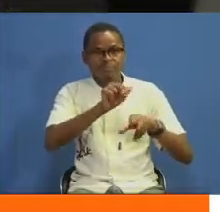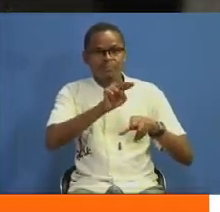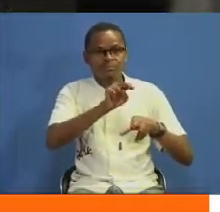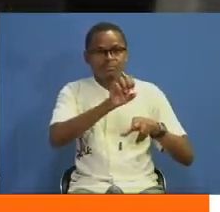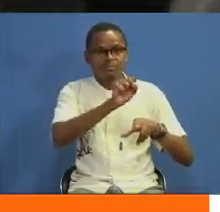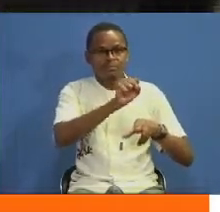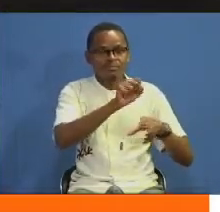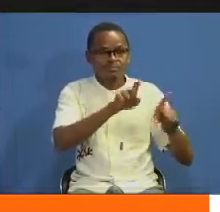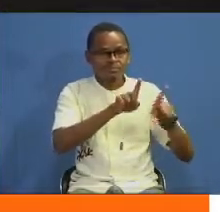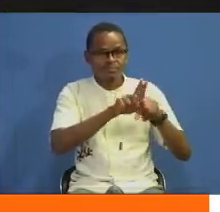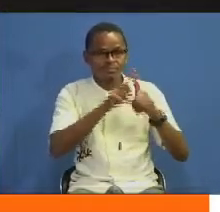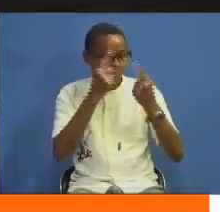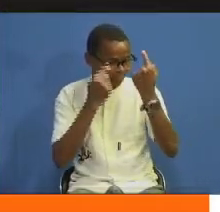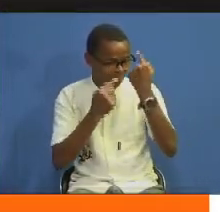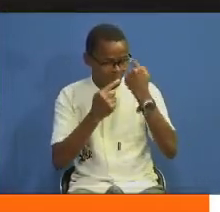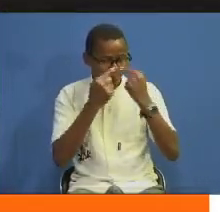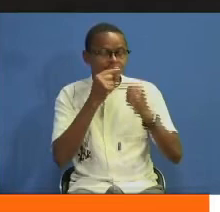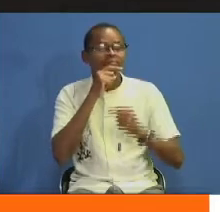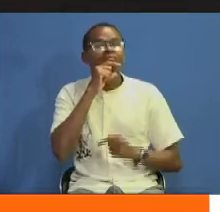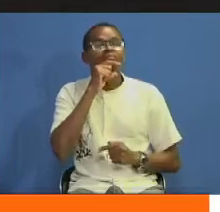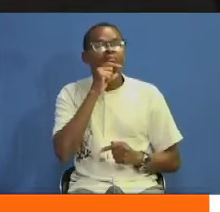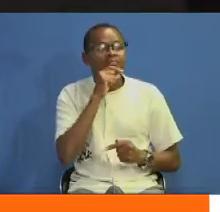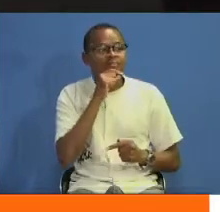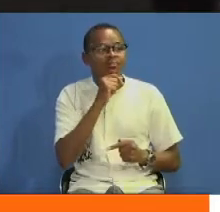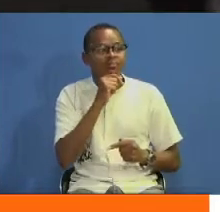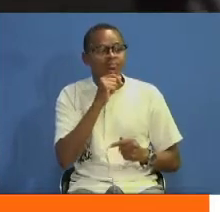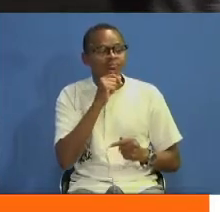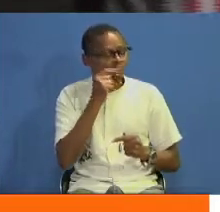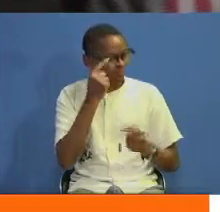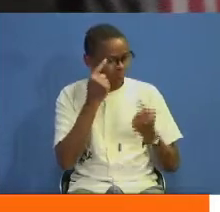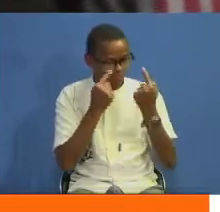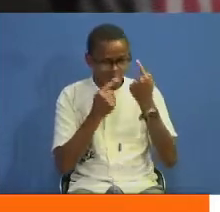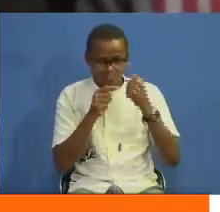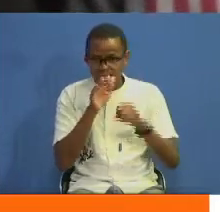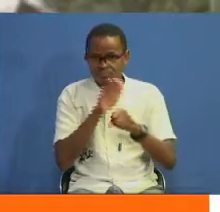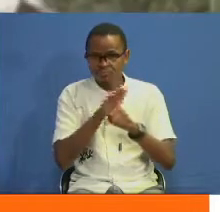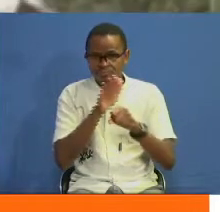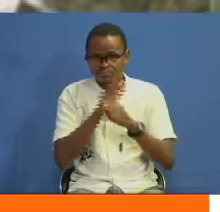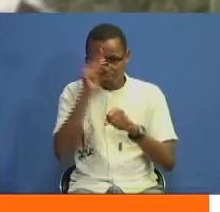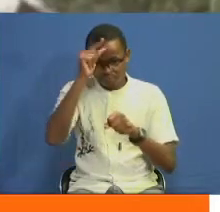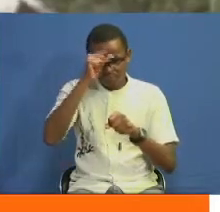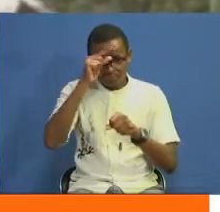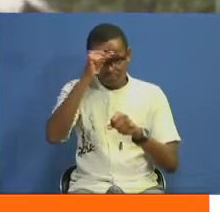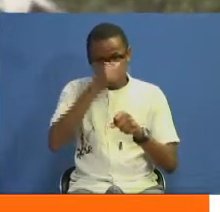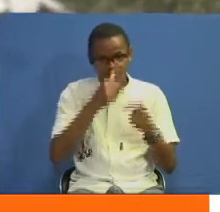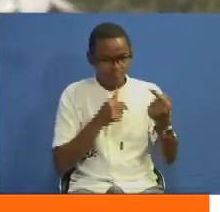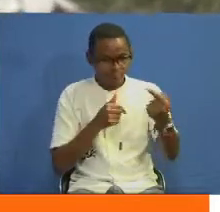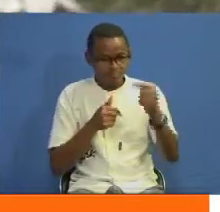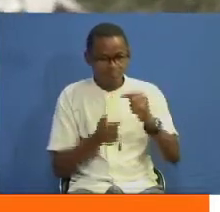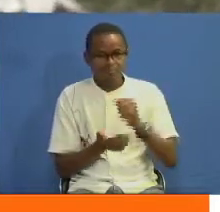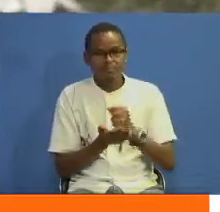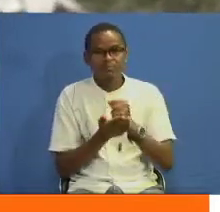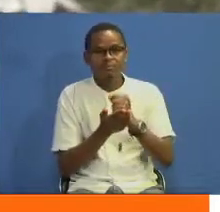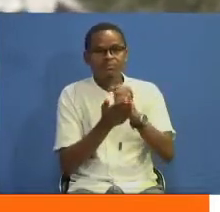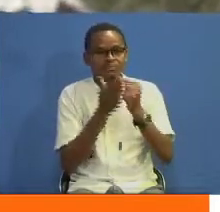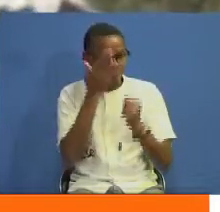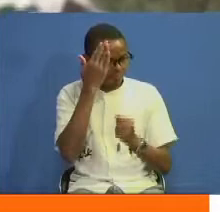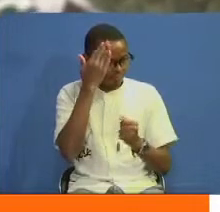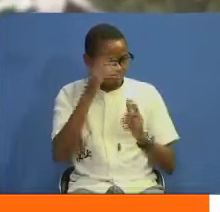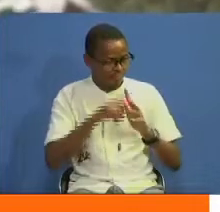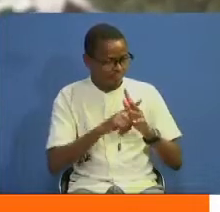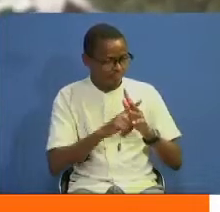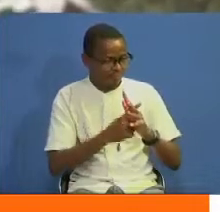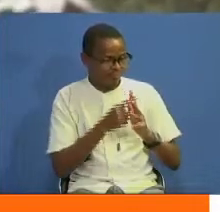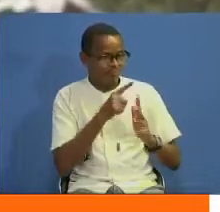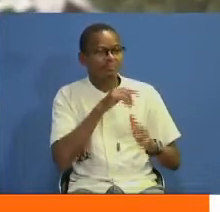Mora, ameomboleza kifo cha babake kwa uchungu na ameitaka serikali kuingilia kati swala hili kubaini chanzo cha